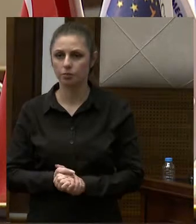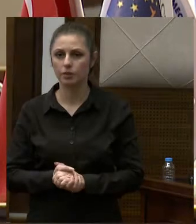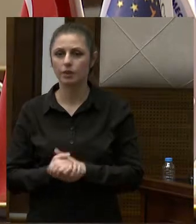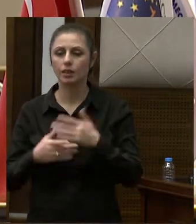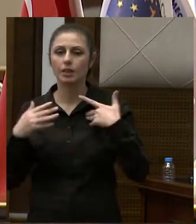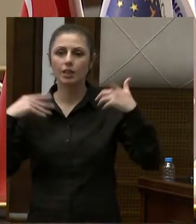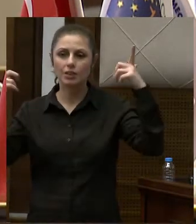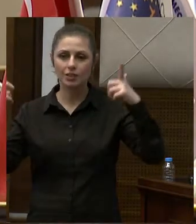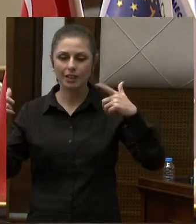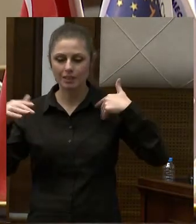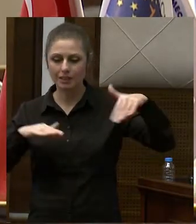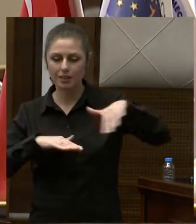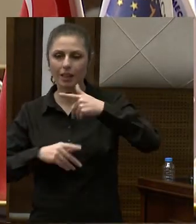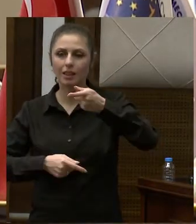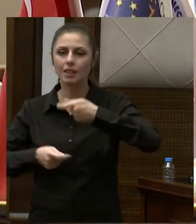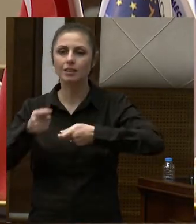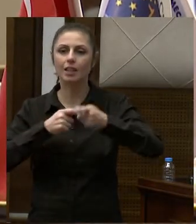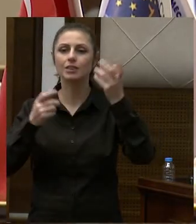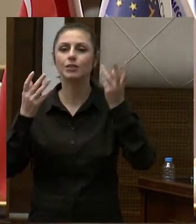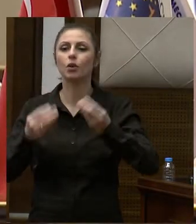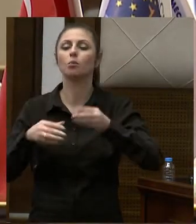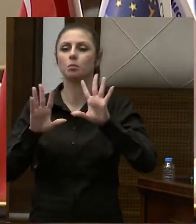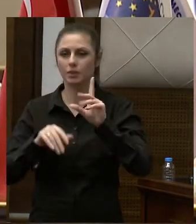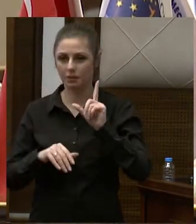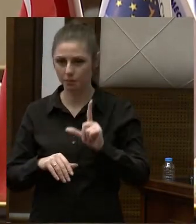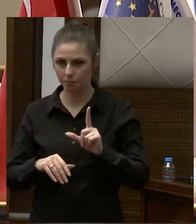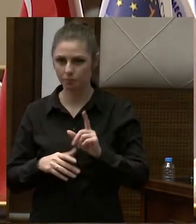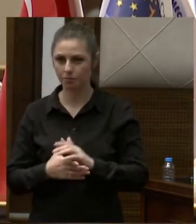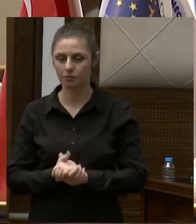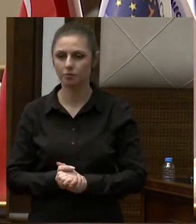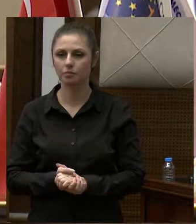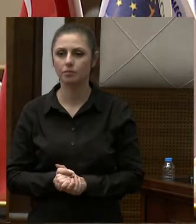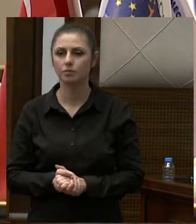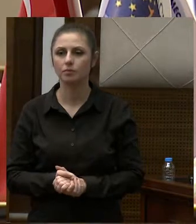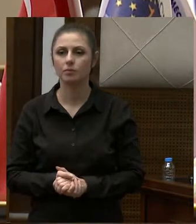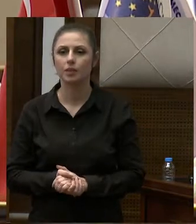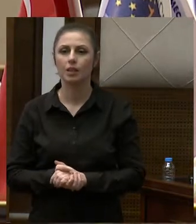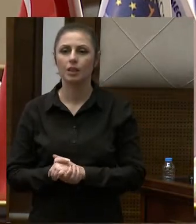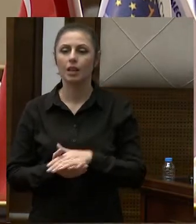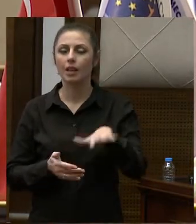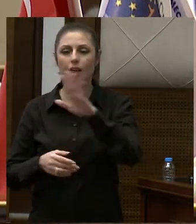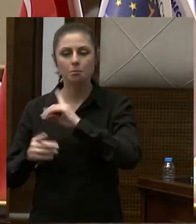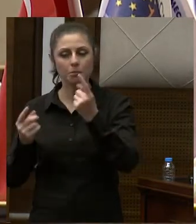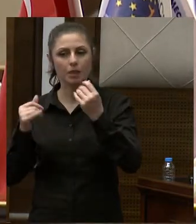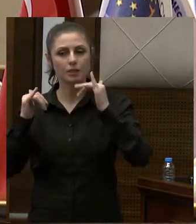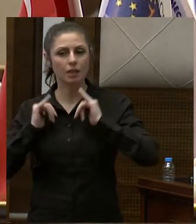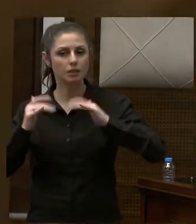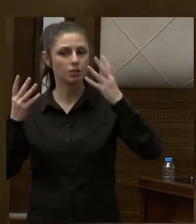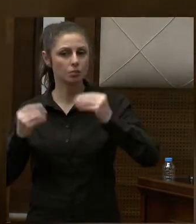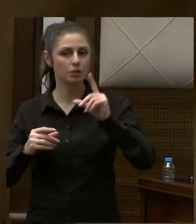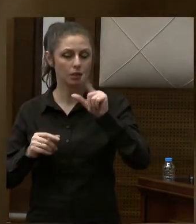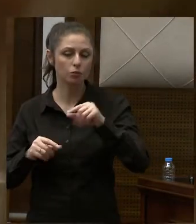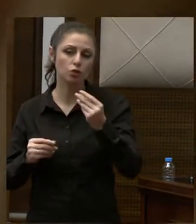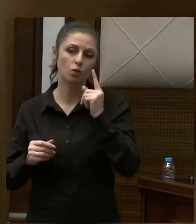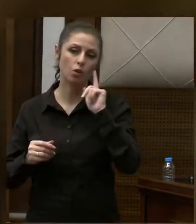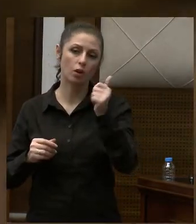sokmamak, oradaki oralarda ara sokaklarda ikamet eden vatandaşımızı huzursuz yapmamak üzere çok